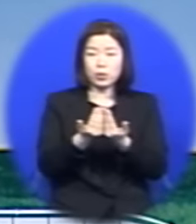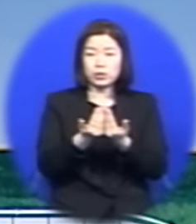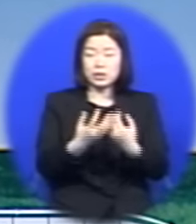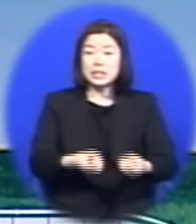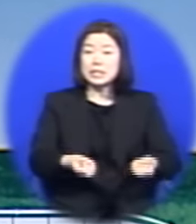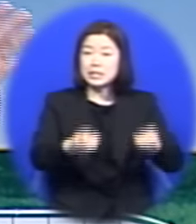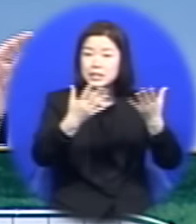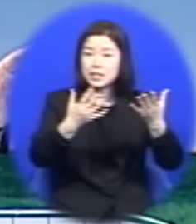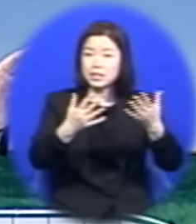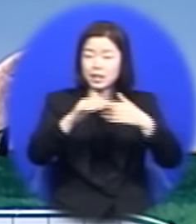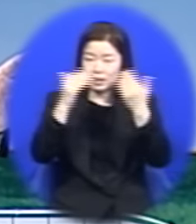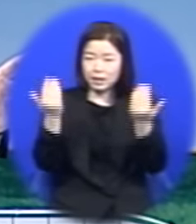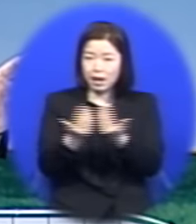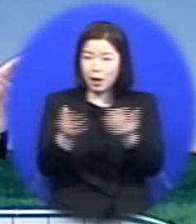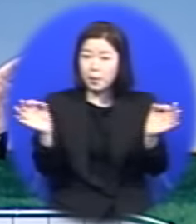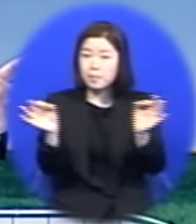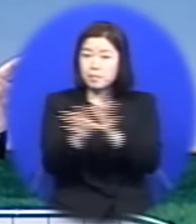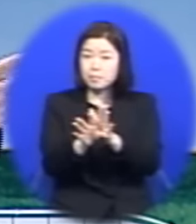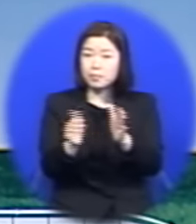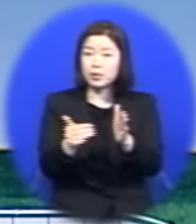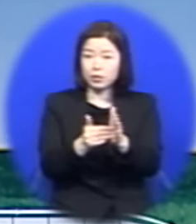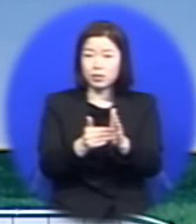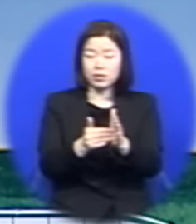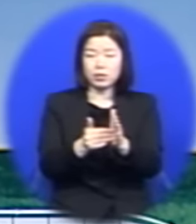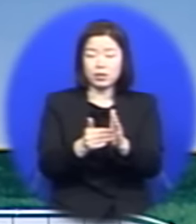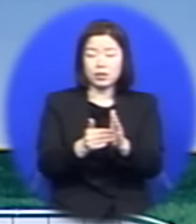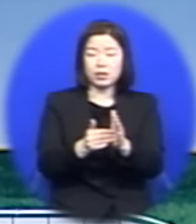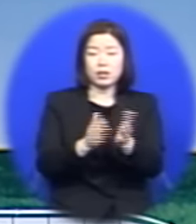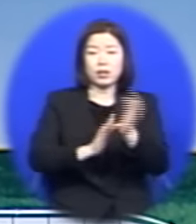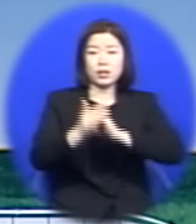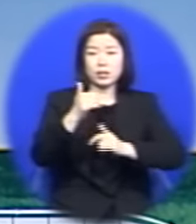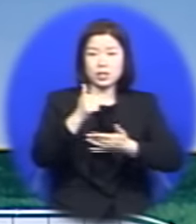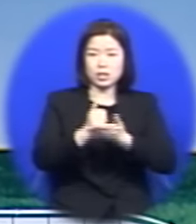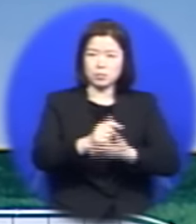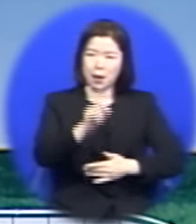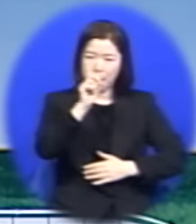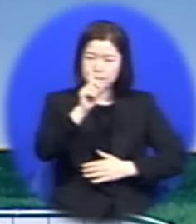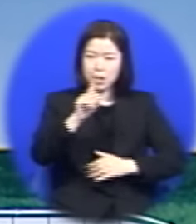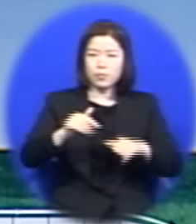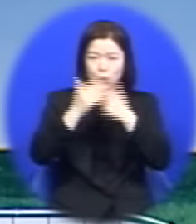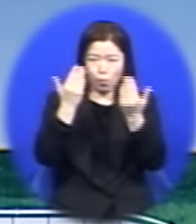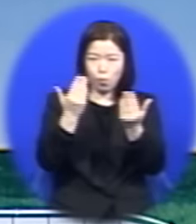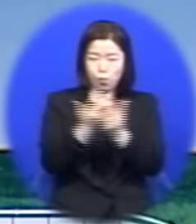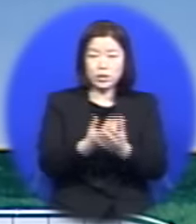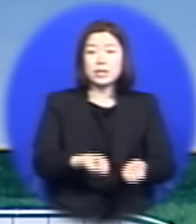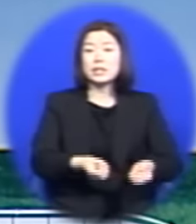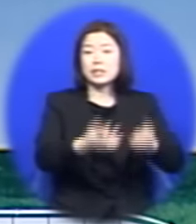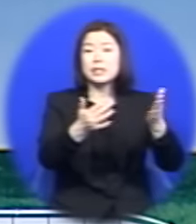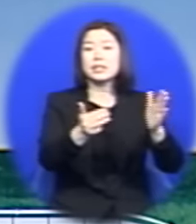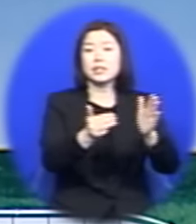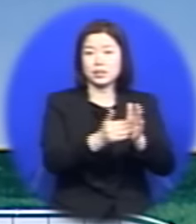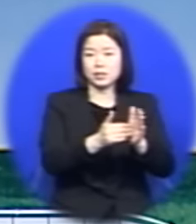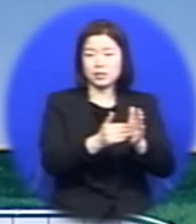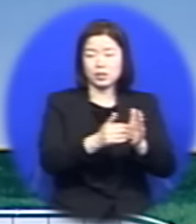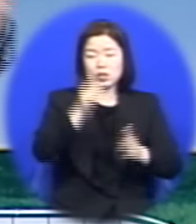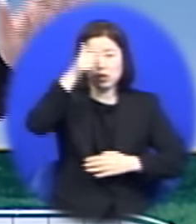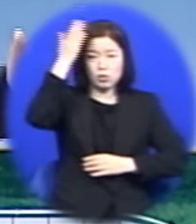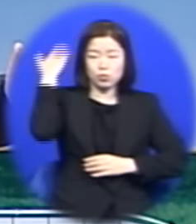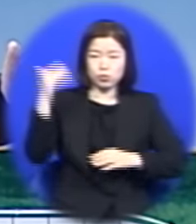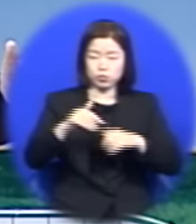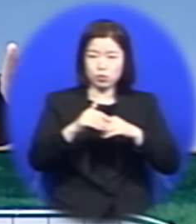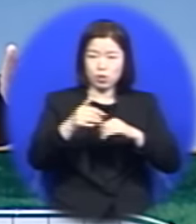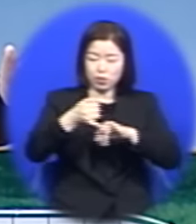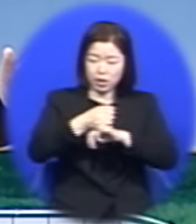다 이제는 폐하셨는데 예수님이 한 번에 완전한 제사를 드리심으로 구약의 모든